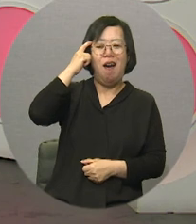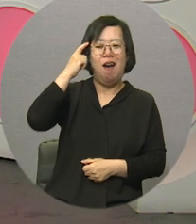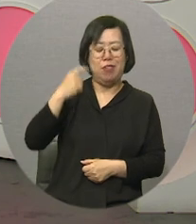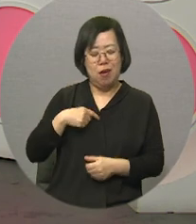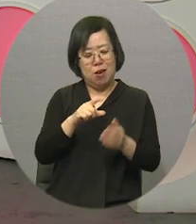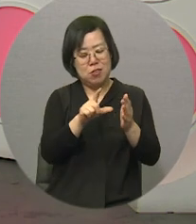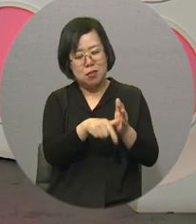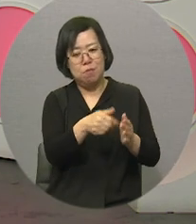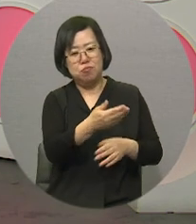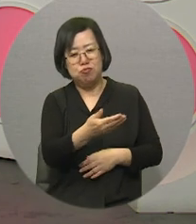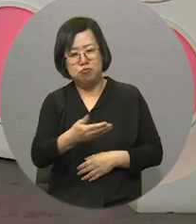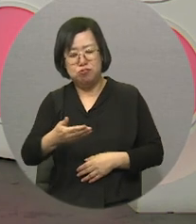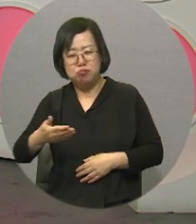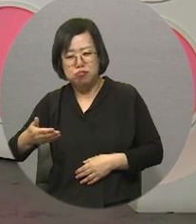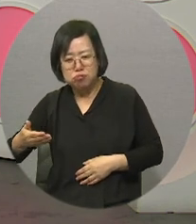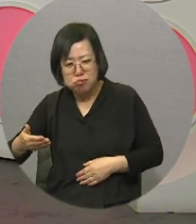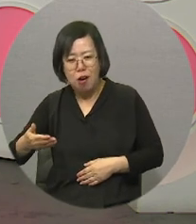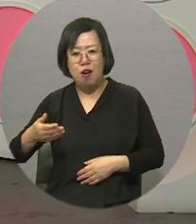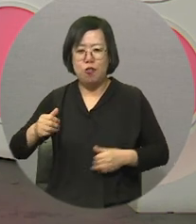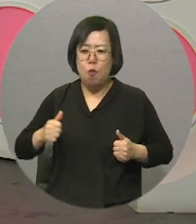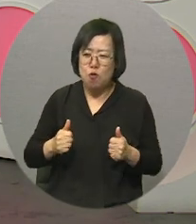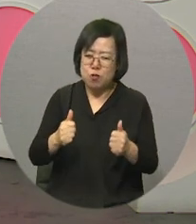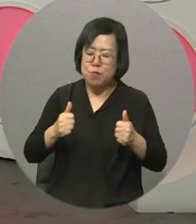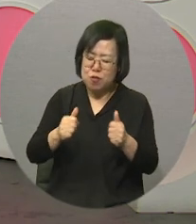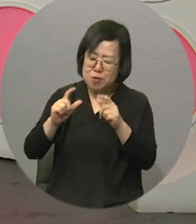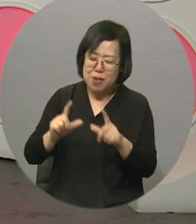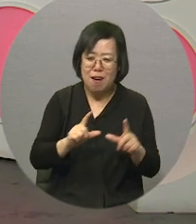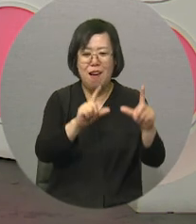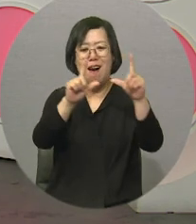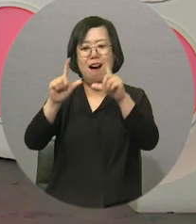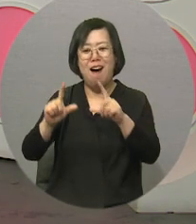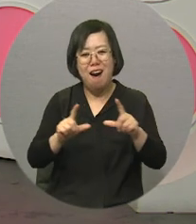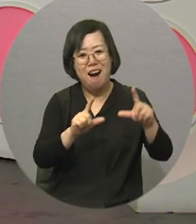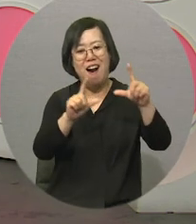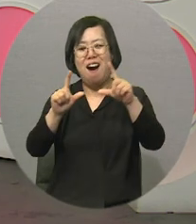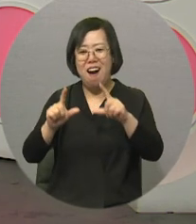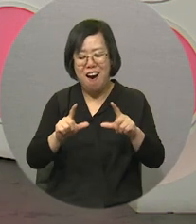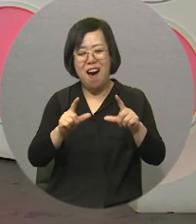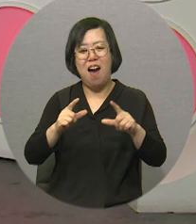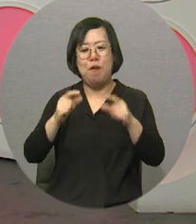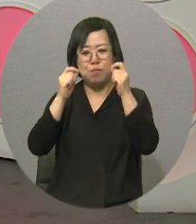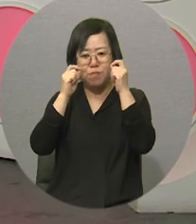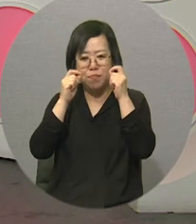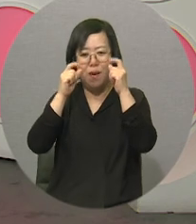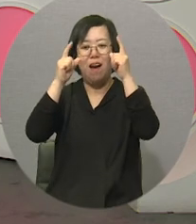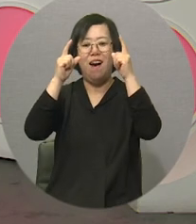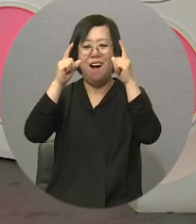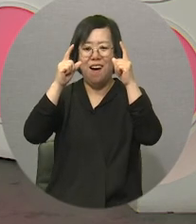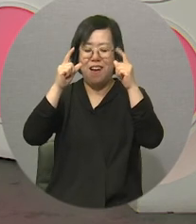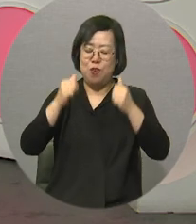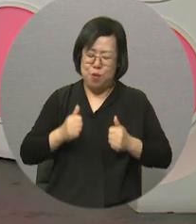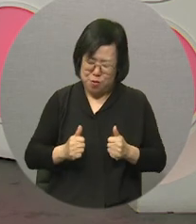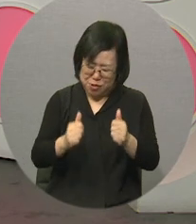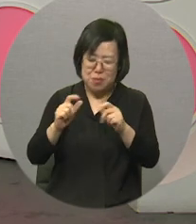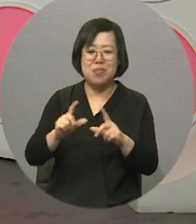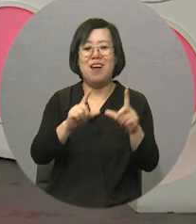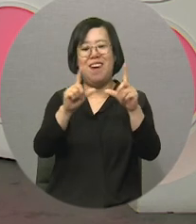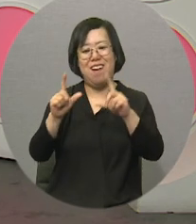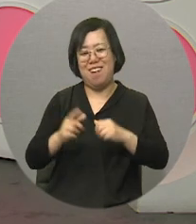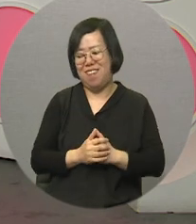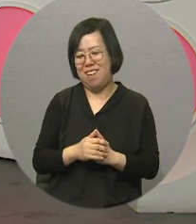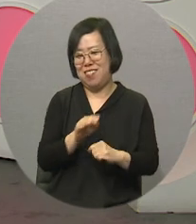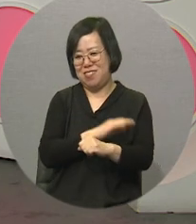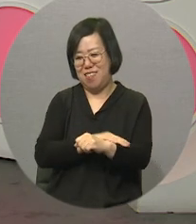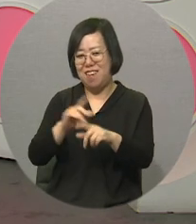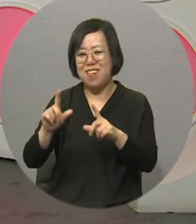지나가는 시간을 잡으러 발버둥치게 되었고요. 돌아보면 타지에서 올라와 잘 지낼